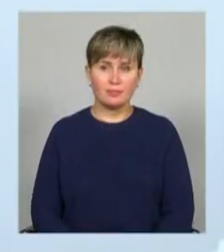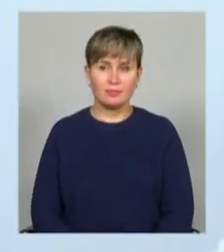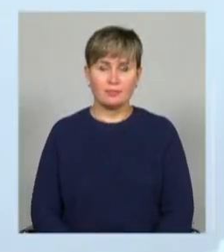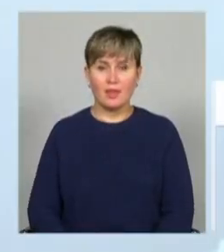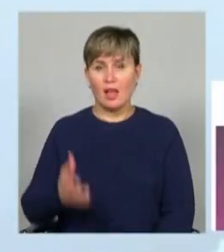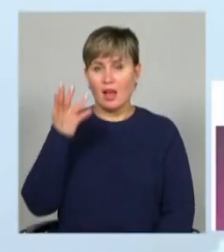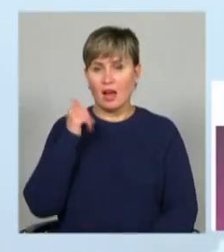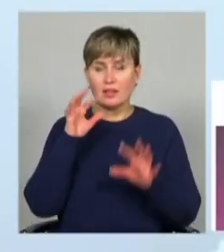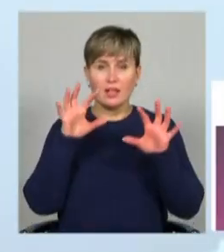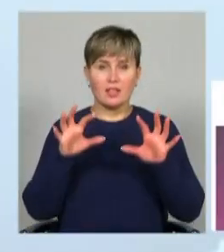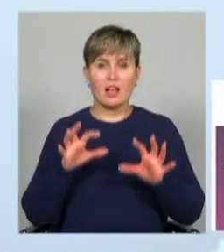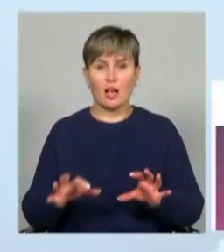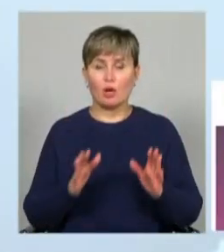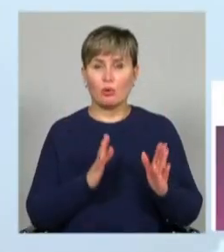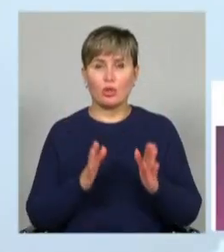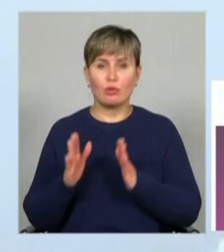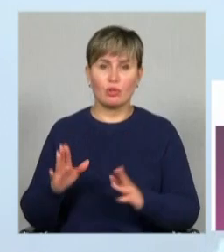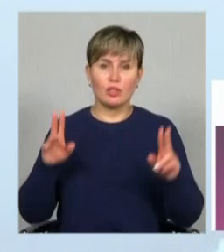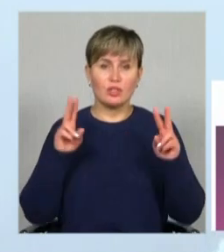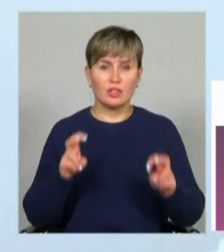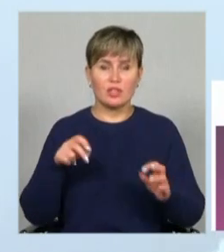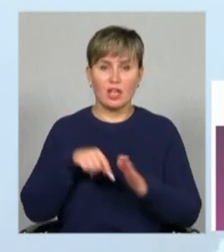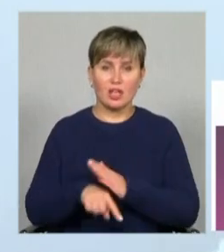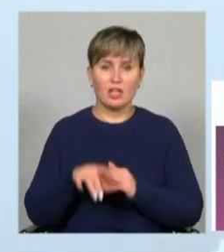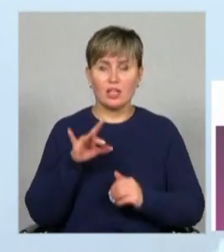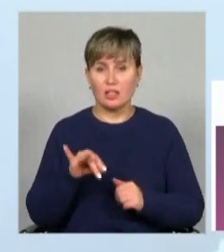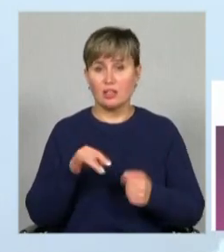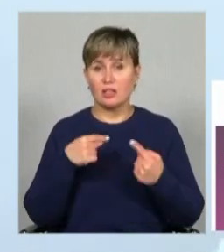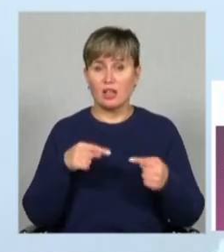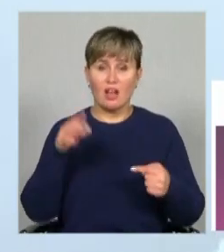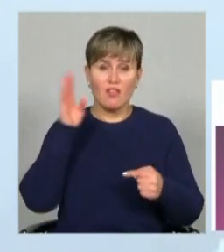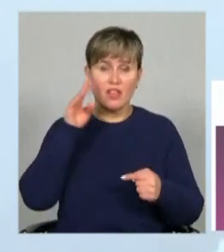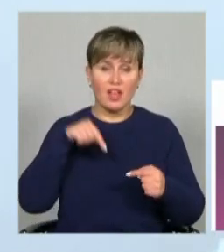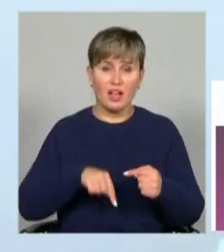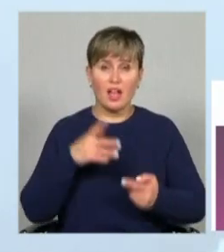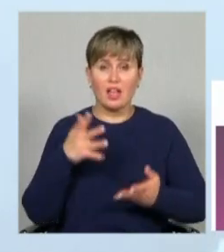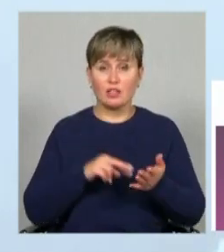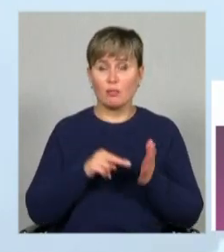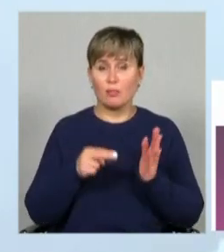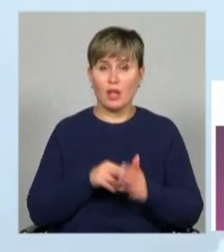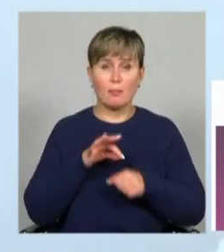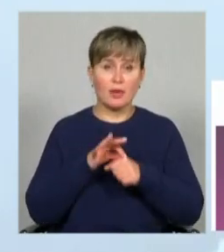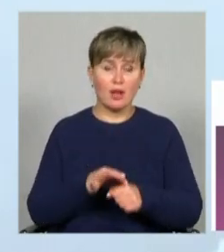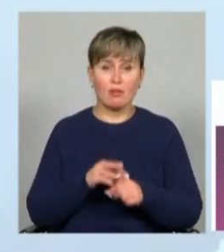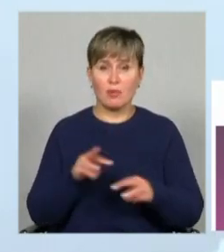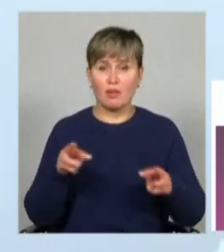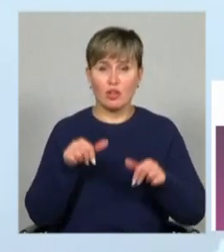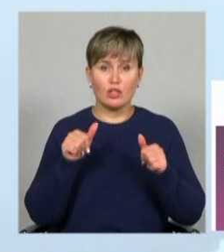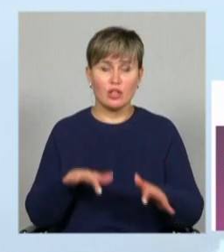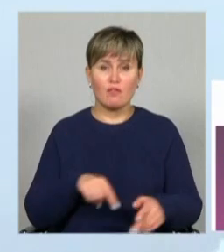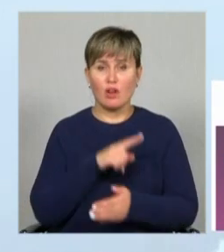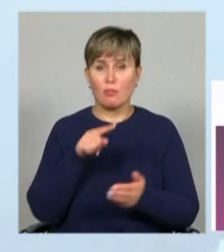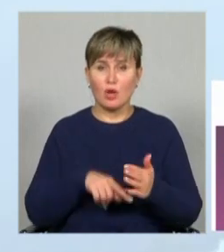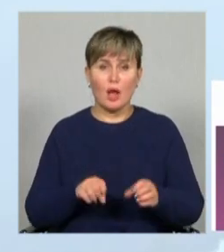Когда законодательно урегулируется статус Кенгирского и Жездинского водохранилищ? Есть ли в планах правительства решение вопроса